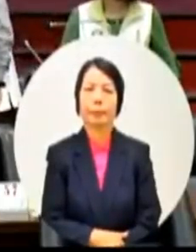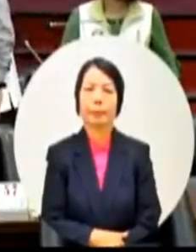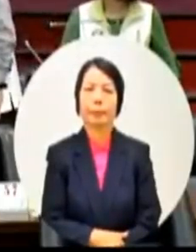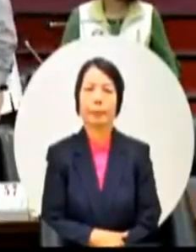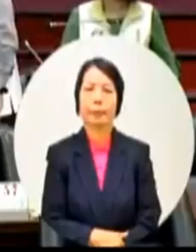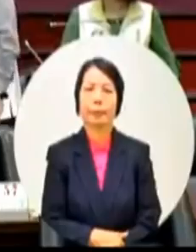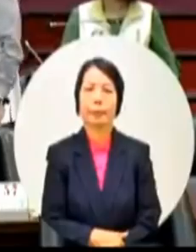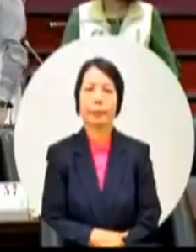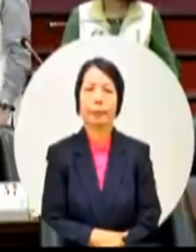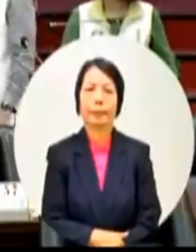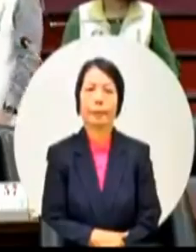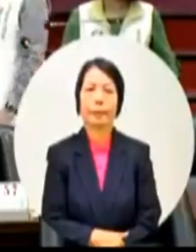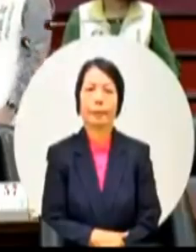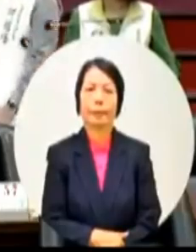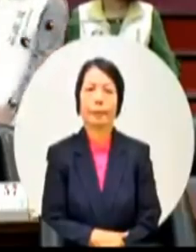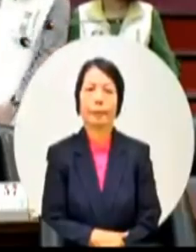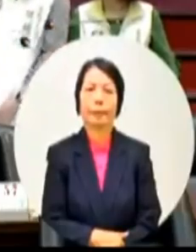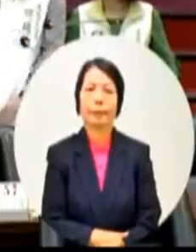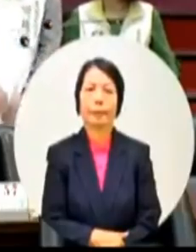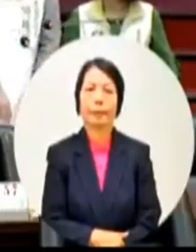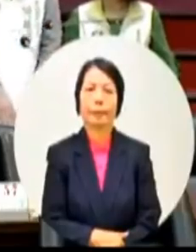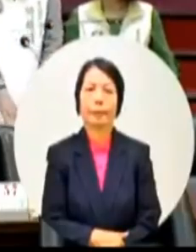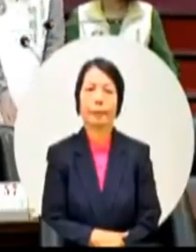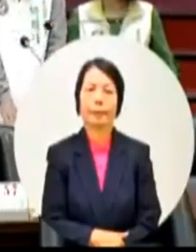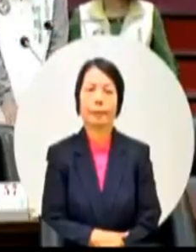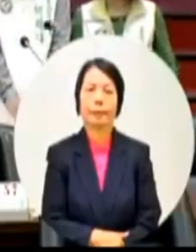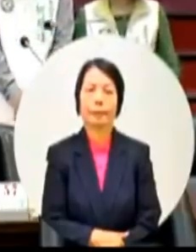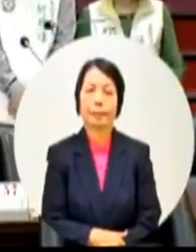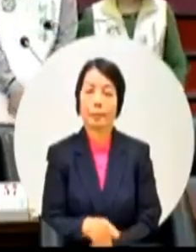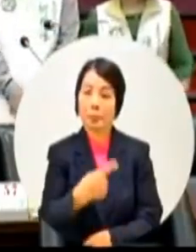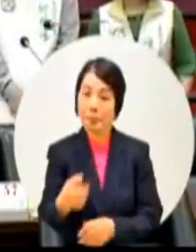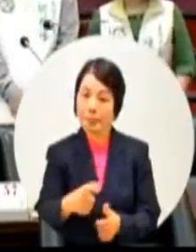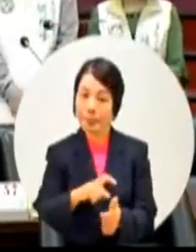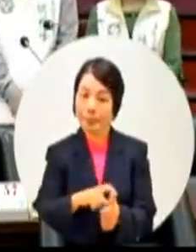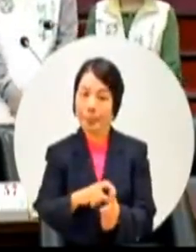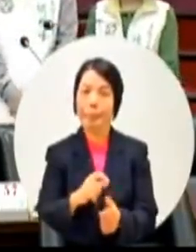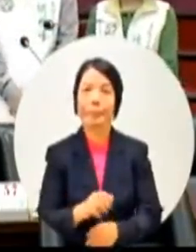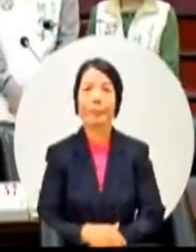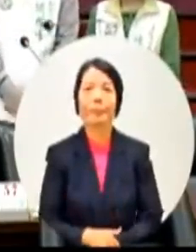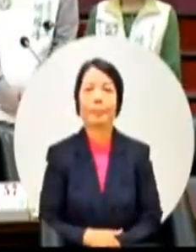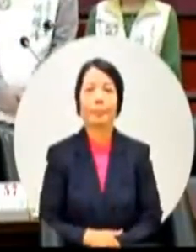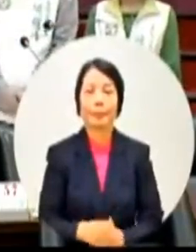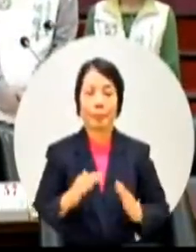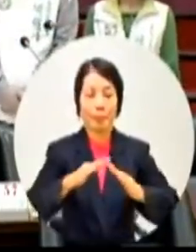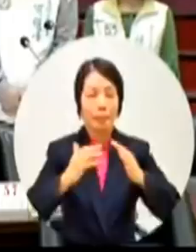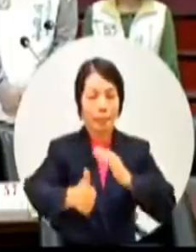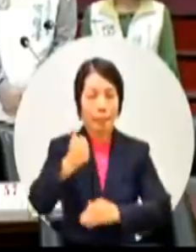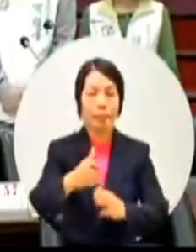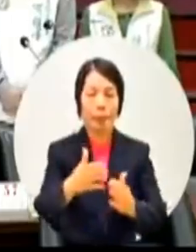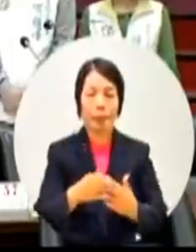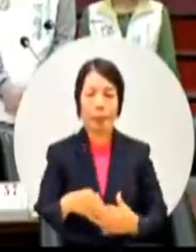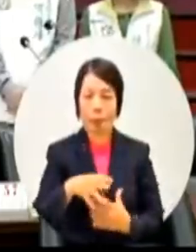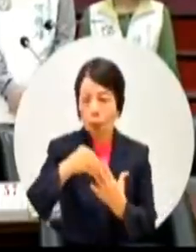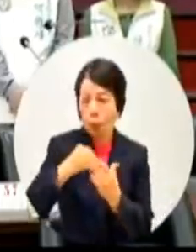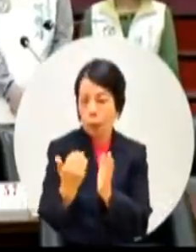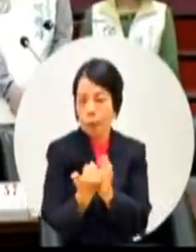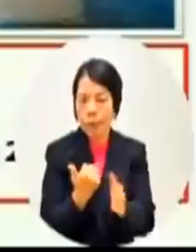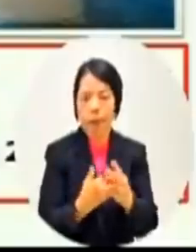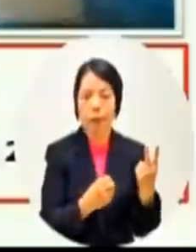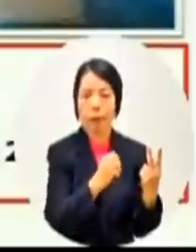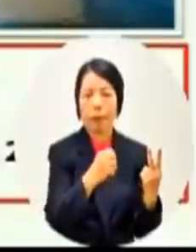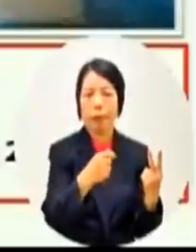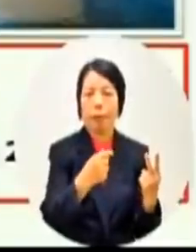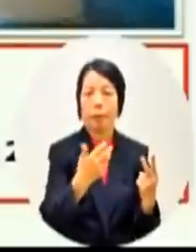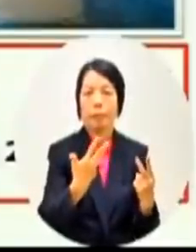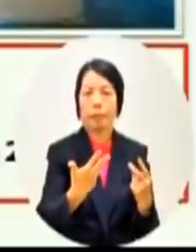好，我们接下来一个议题。市长曾经在竞选的时候，2018年9月4日说过说，